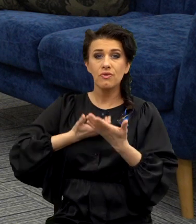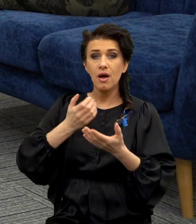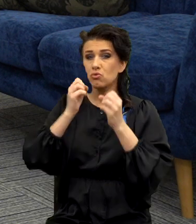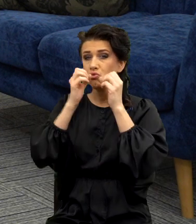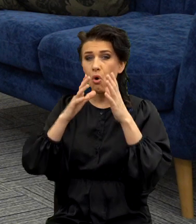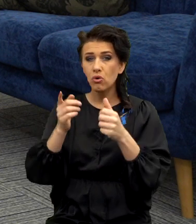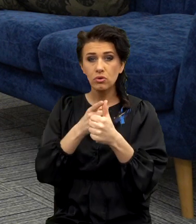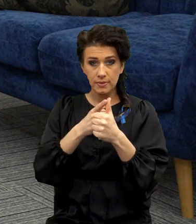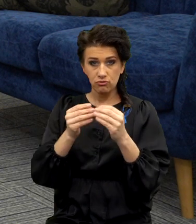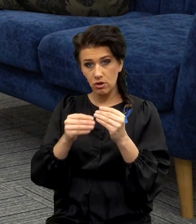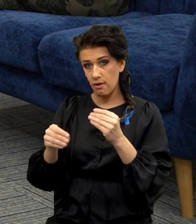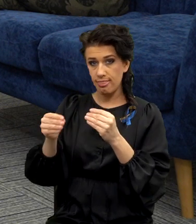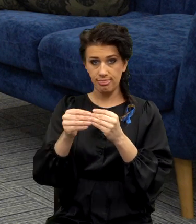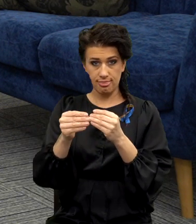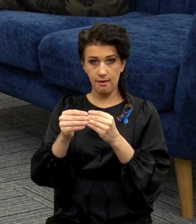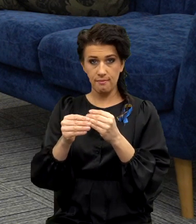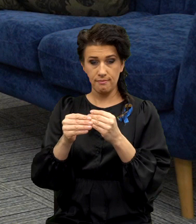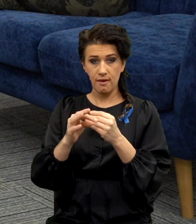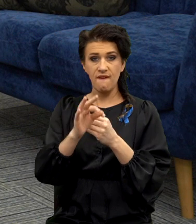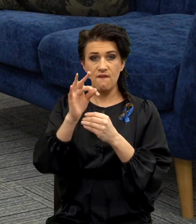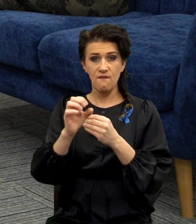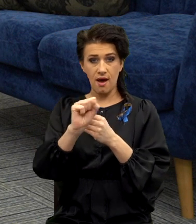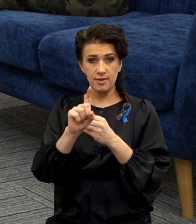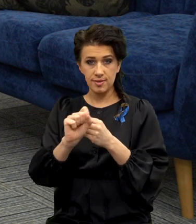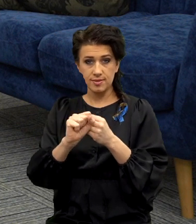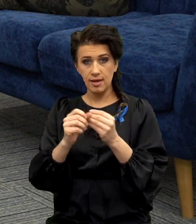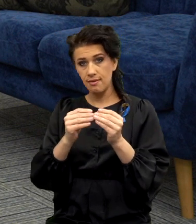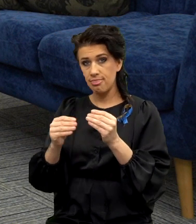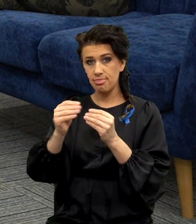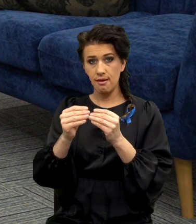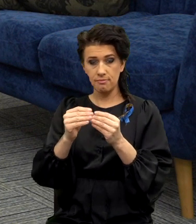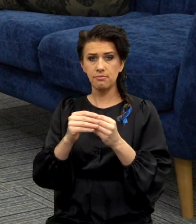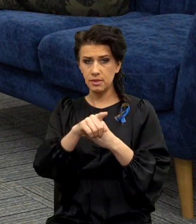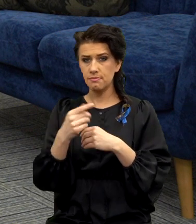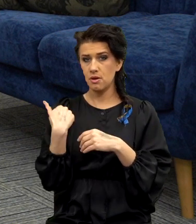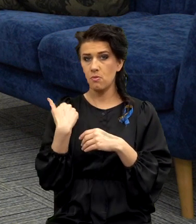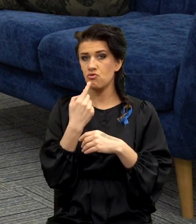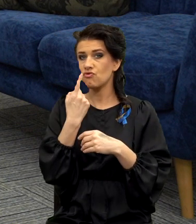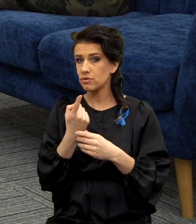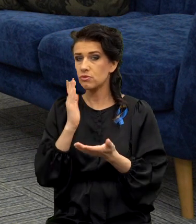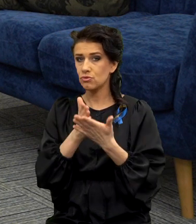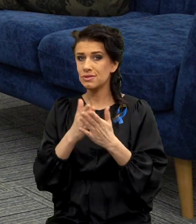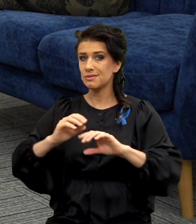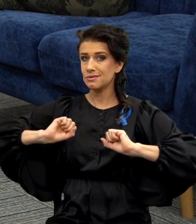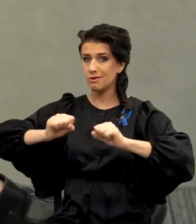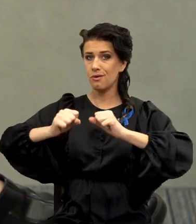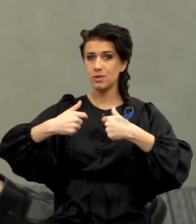to by była ta pierwsza faza, kiedy to, o czym mówiłaś, że muszę